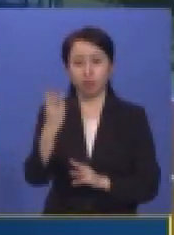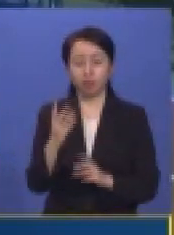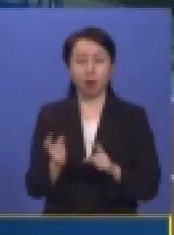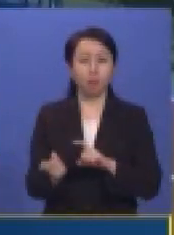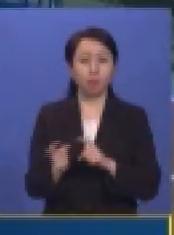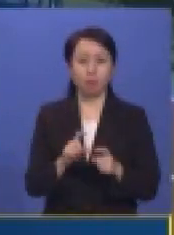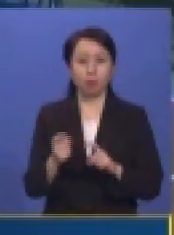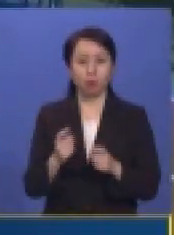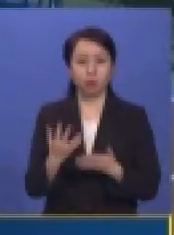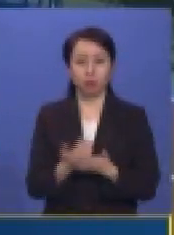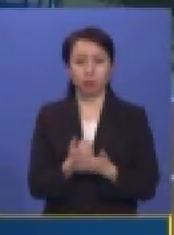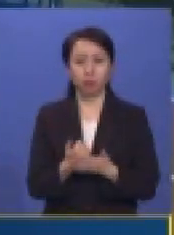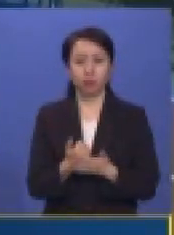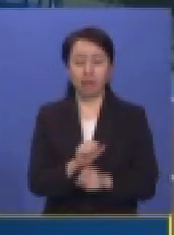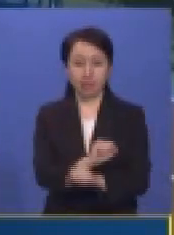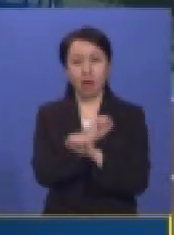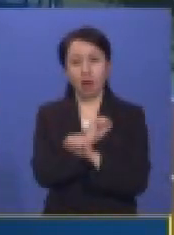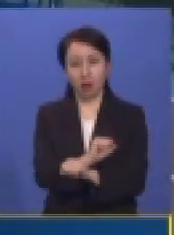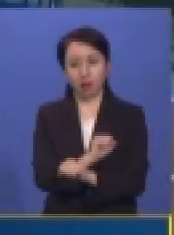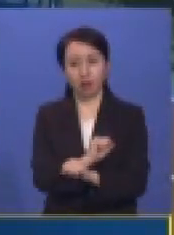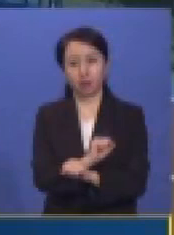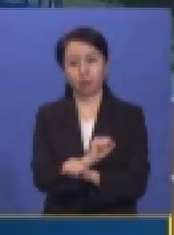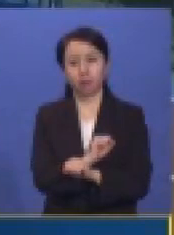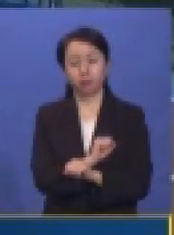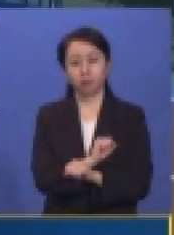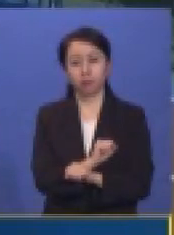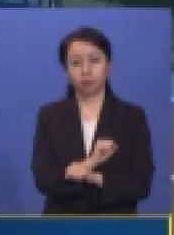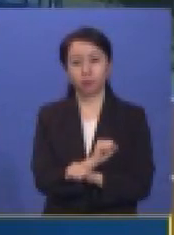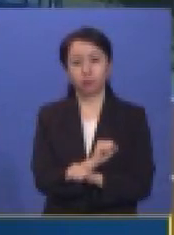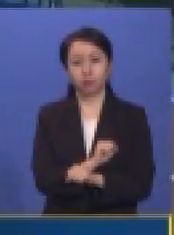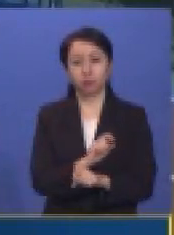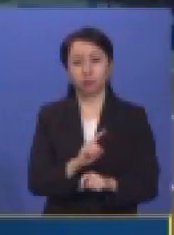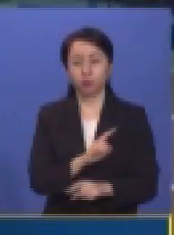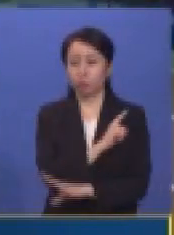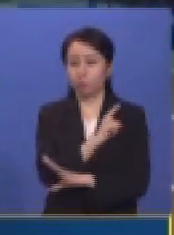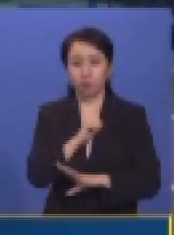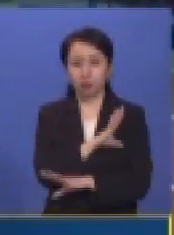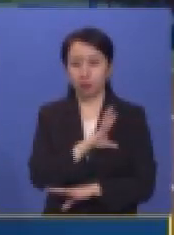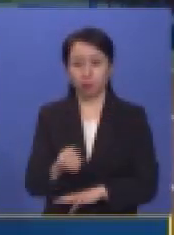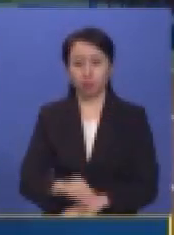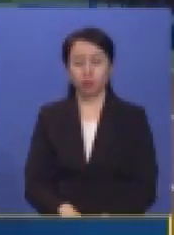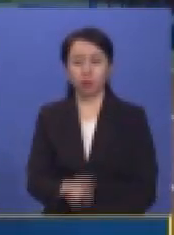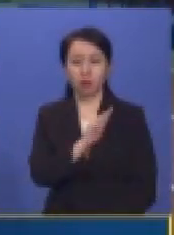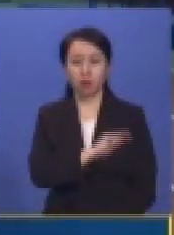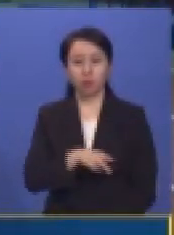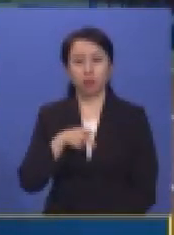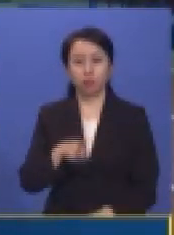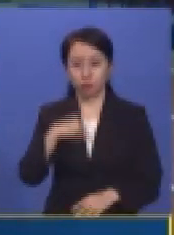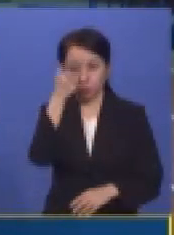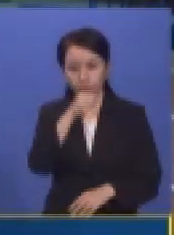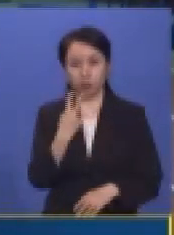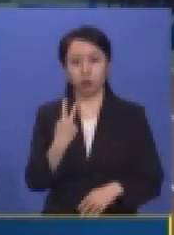пол создаем, охраняем. Не допускаем порубок в лесу. Я работаю с 2000 года,